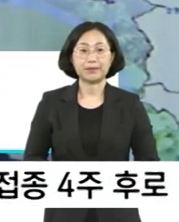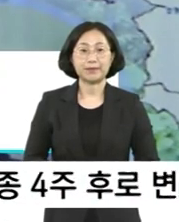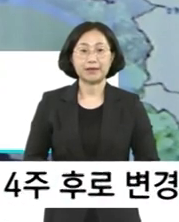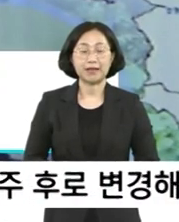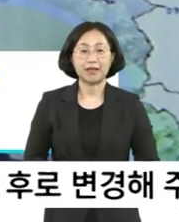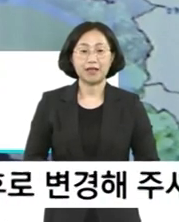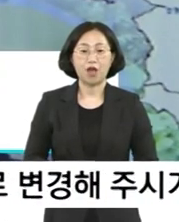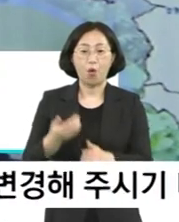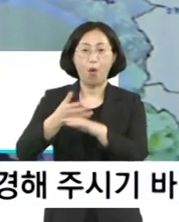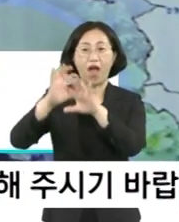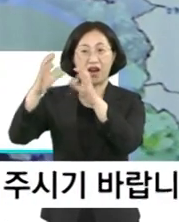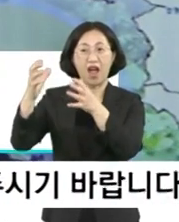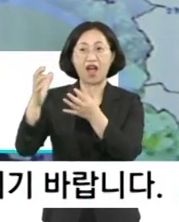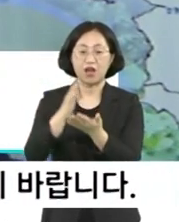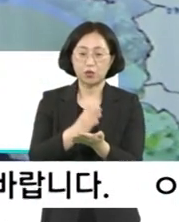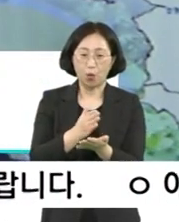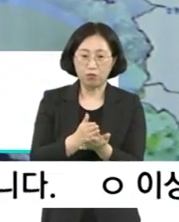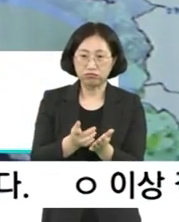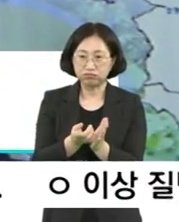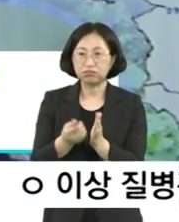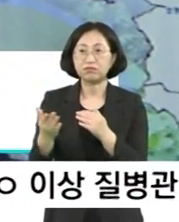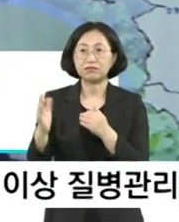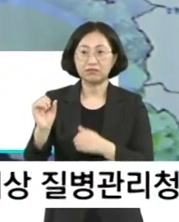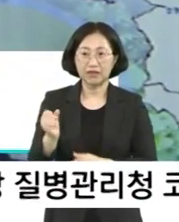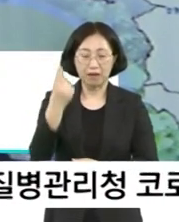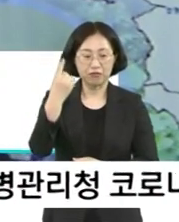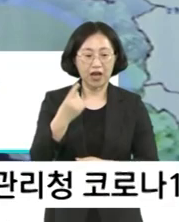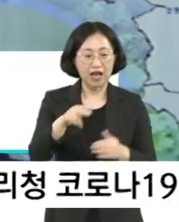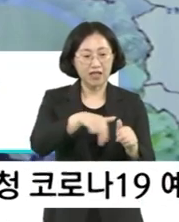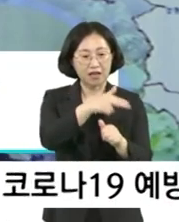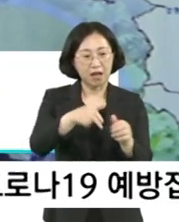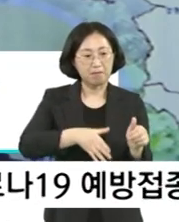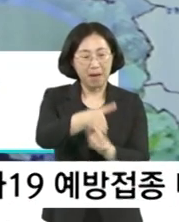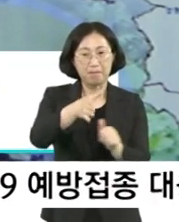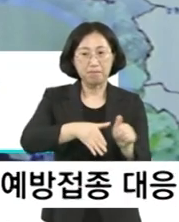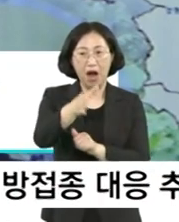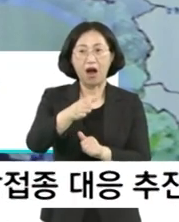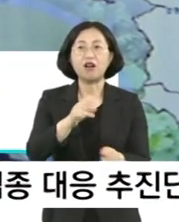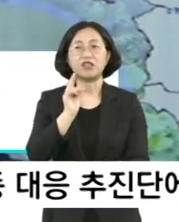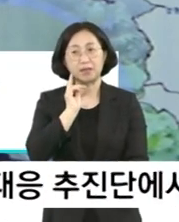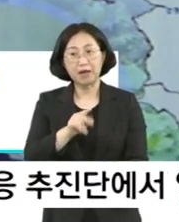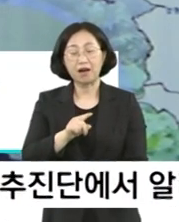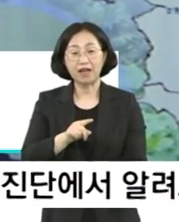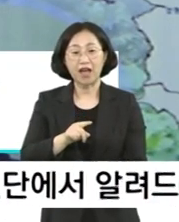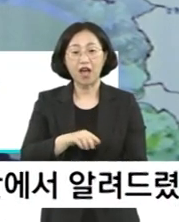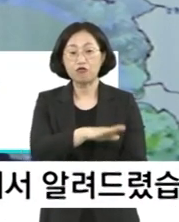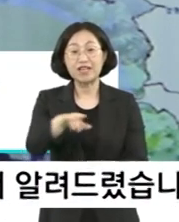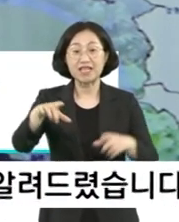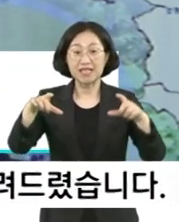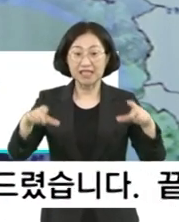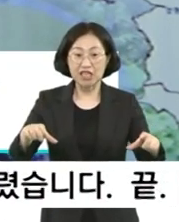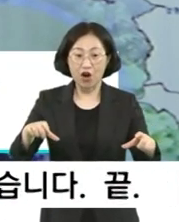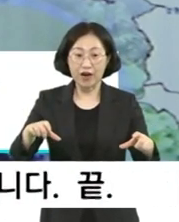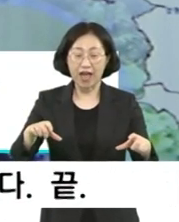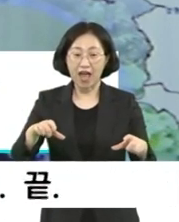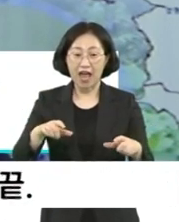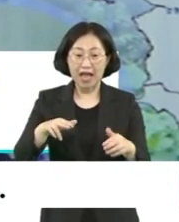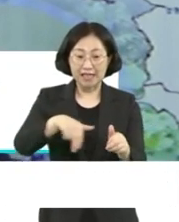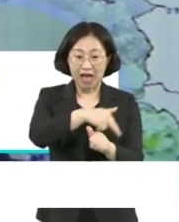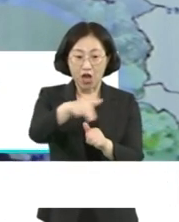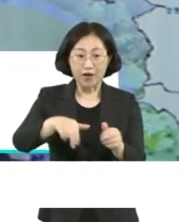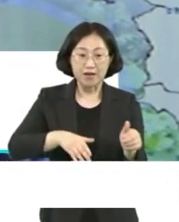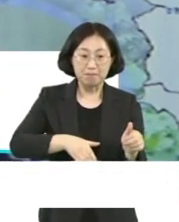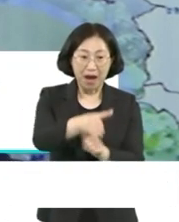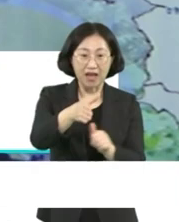최근 외래 생물들에 의한 생태계 파괴가 심각한데요. 우리 지역 생태계를 파괴하는 외래종은 어떤 것들이 있는지